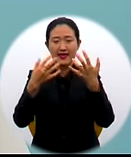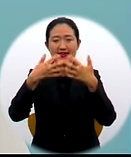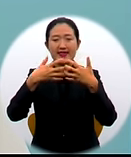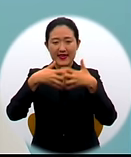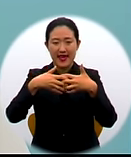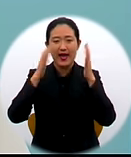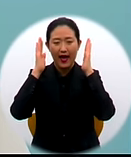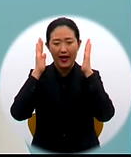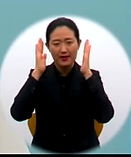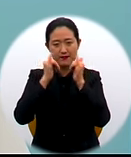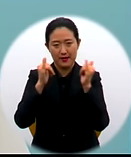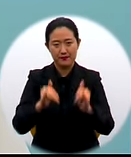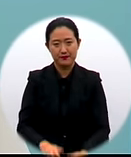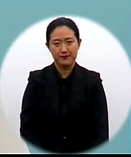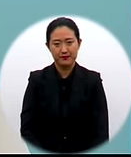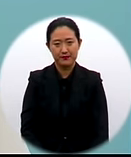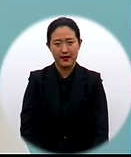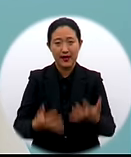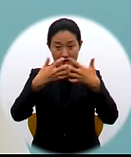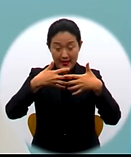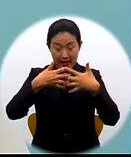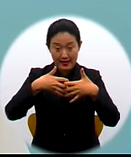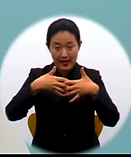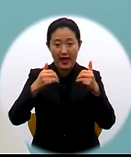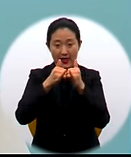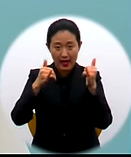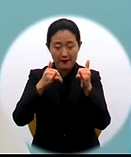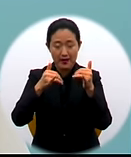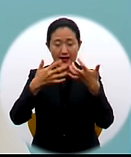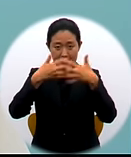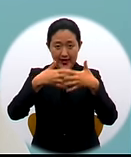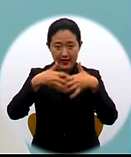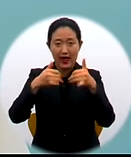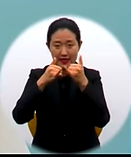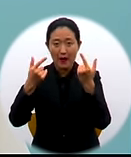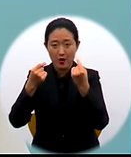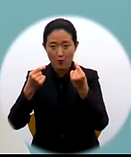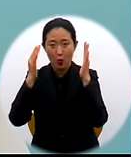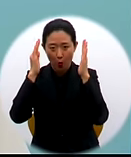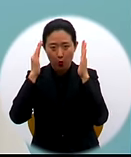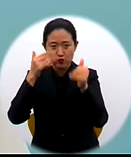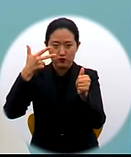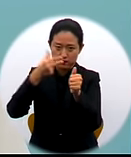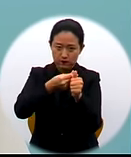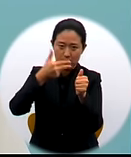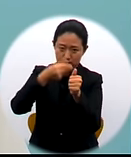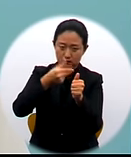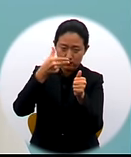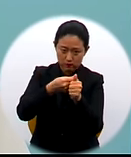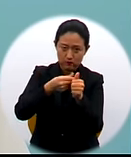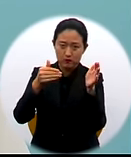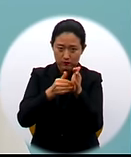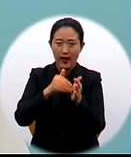사람처럼 학습시켜서 얘가 스스로 어느 순간은 학습을 고도화시키게 만드는 것이 AI의 개념입니다. 말 그대로 인공적으로